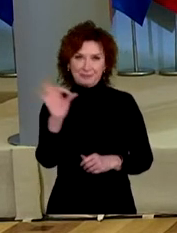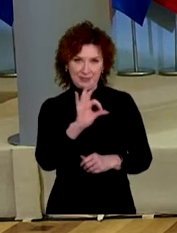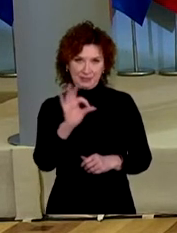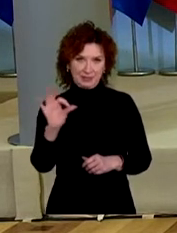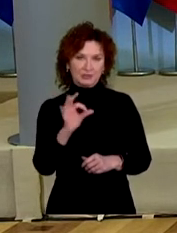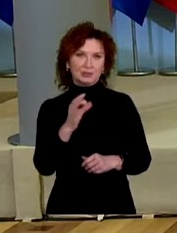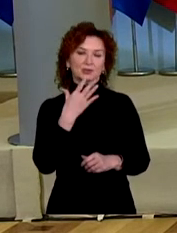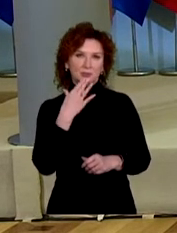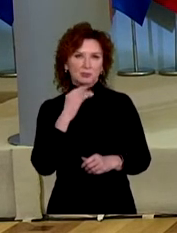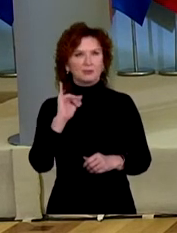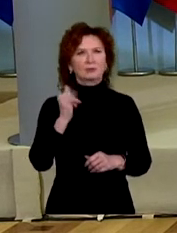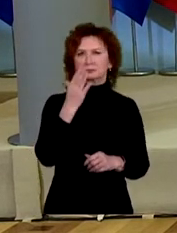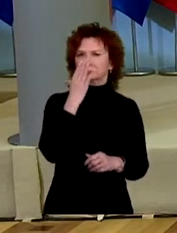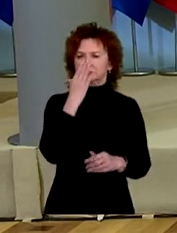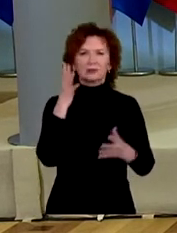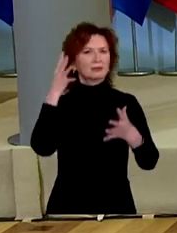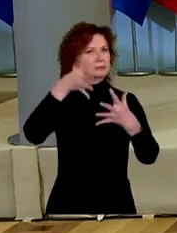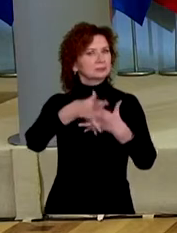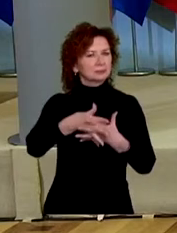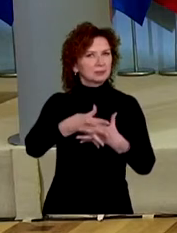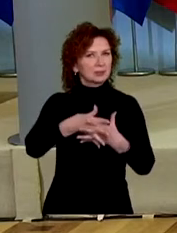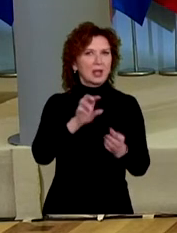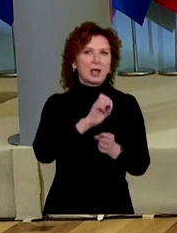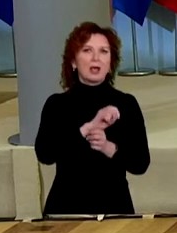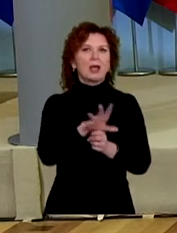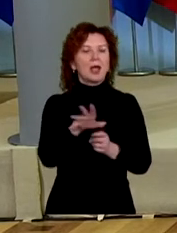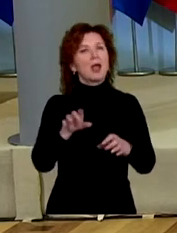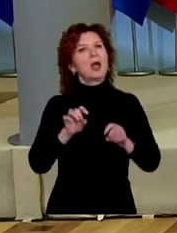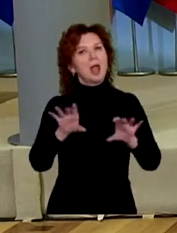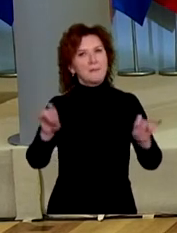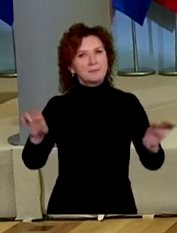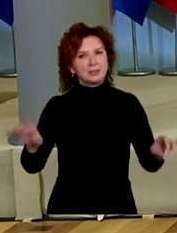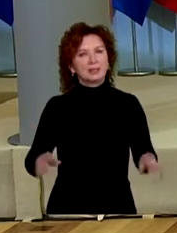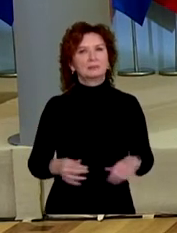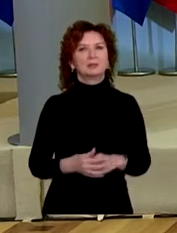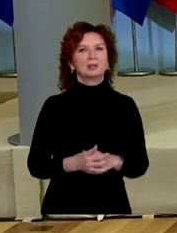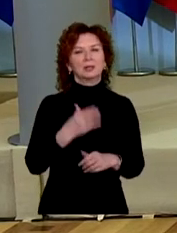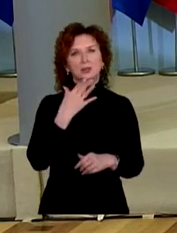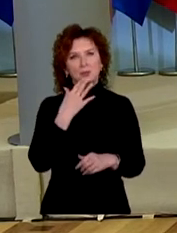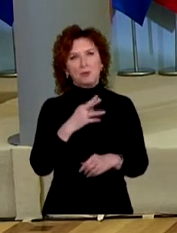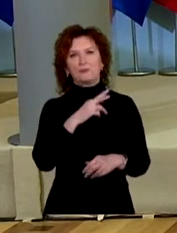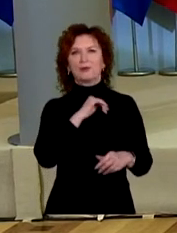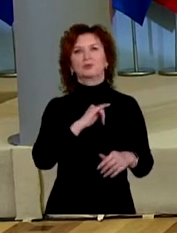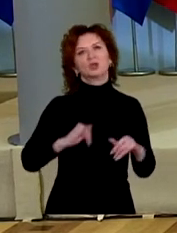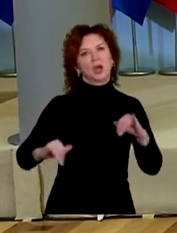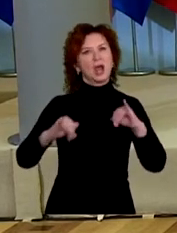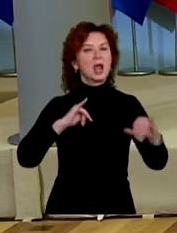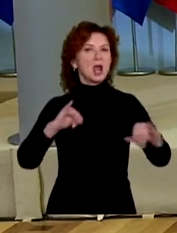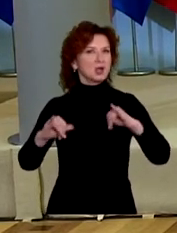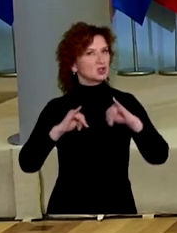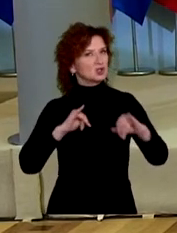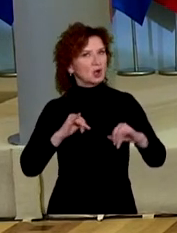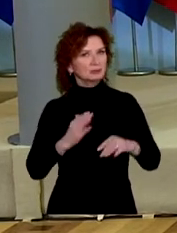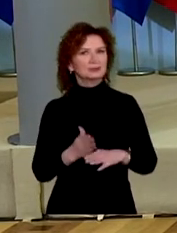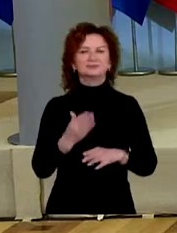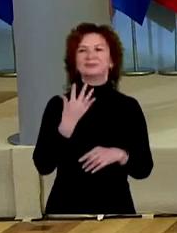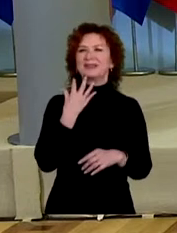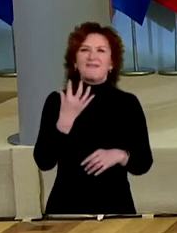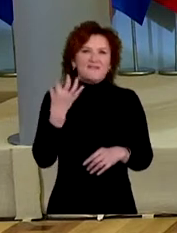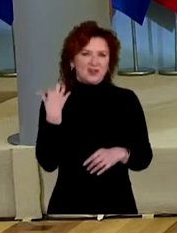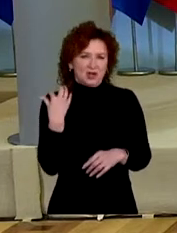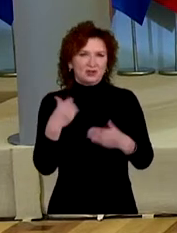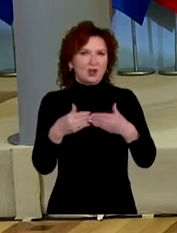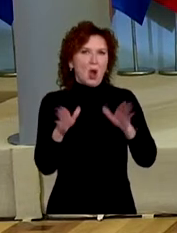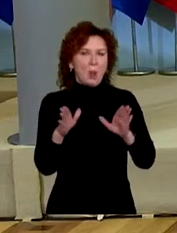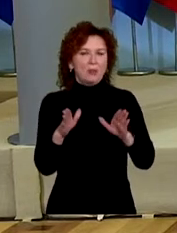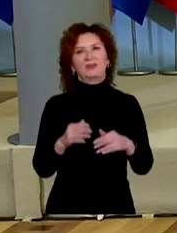MOCOS we Wrocławiu zarzucają rządowi życzeniowe zarządzanie walką z epidemią i takie przedwczesne otwieranie galerii, pasaży handlowych, kin. Jaki